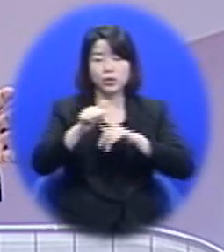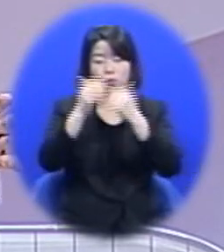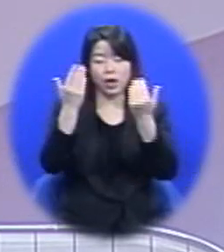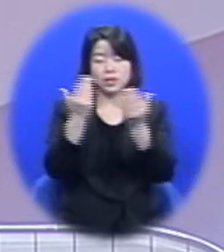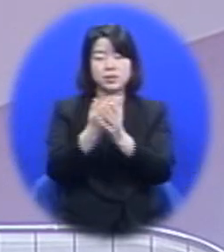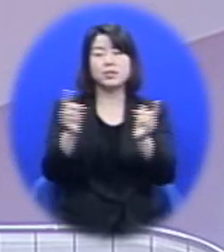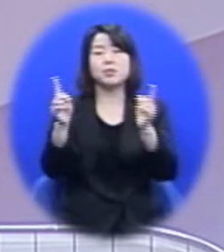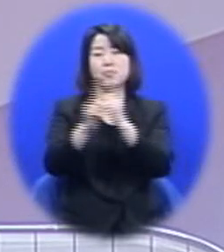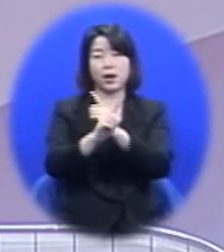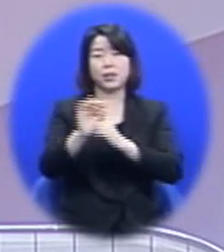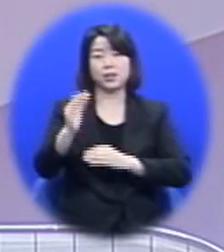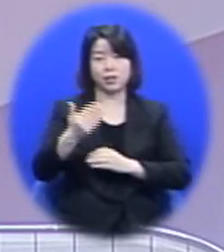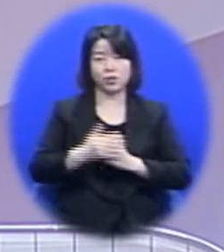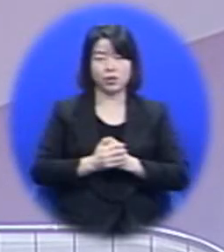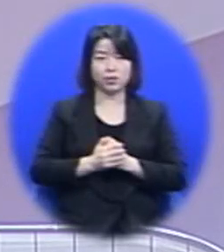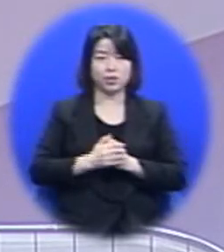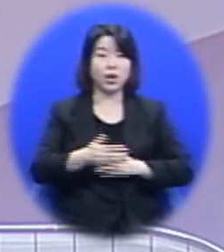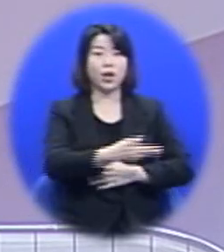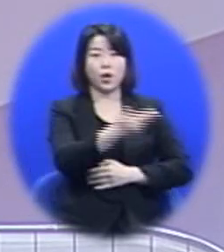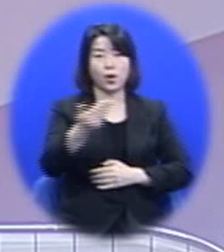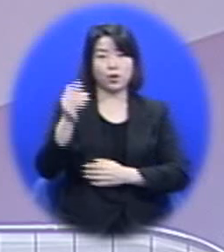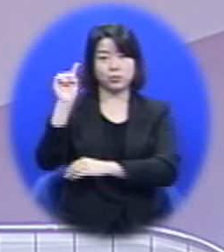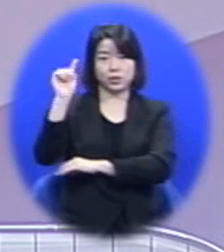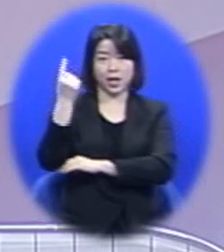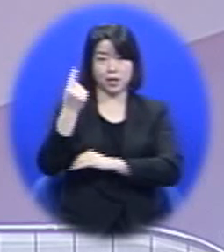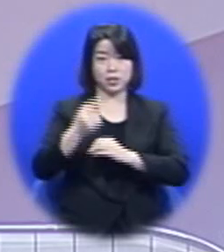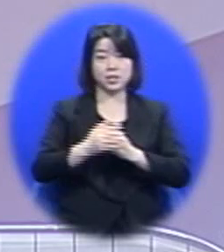달라지고 막 여러분 다윗이